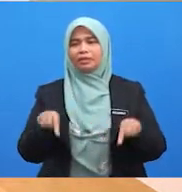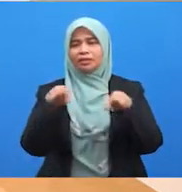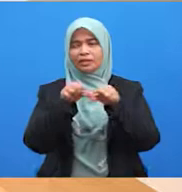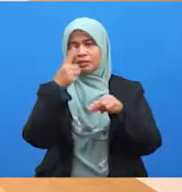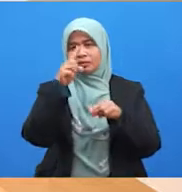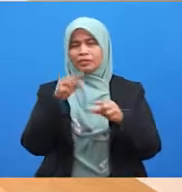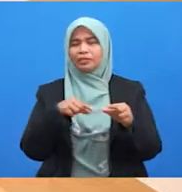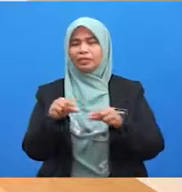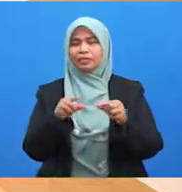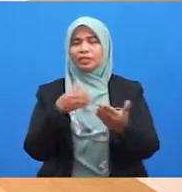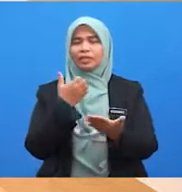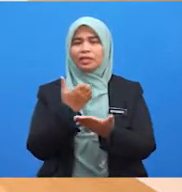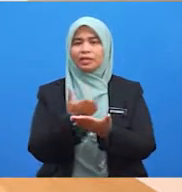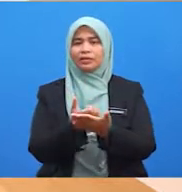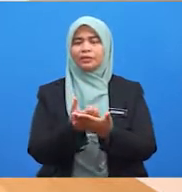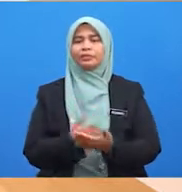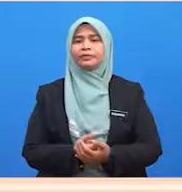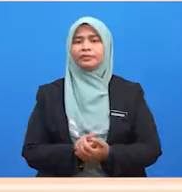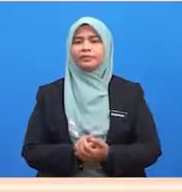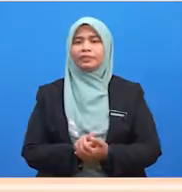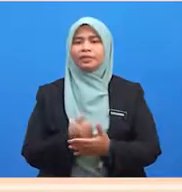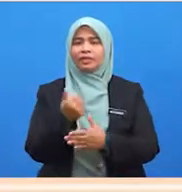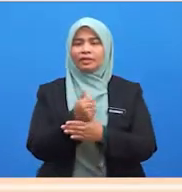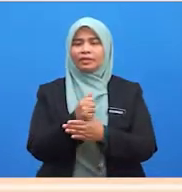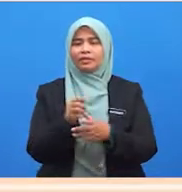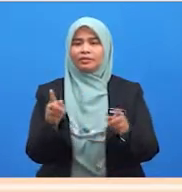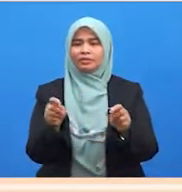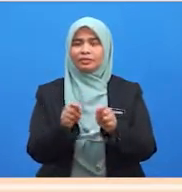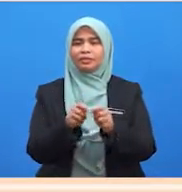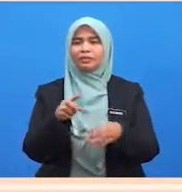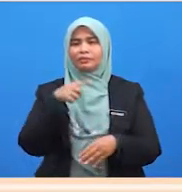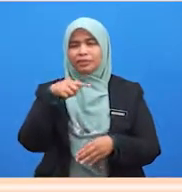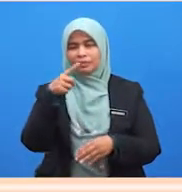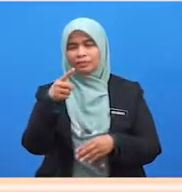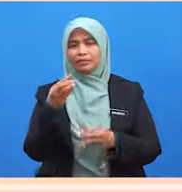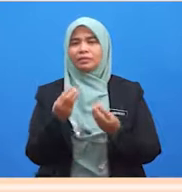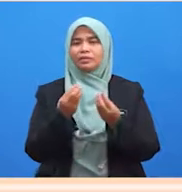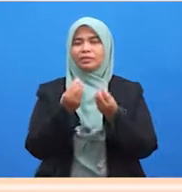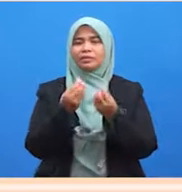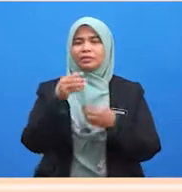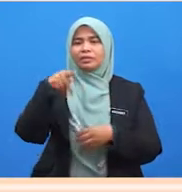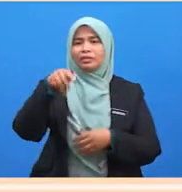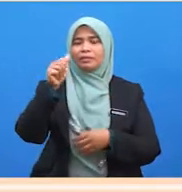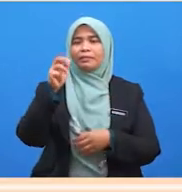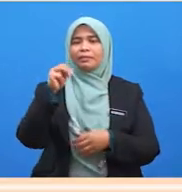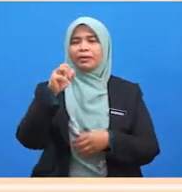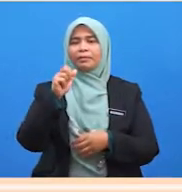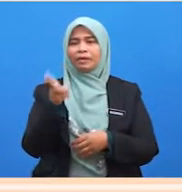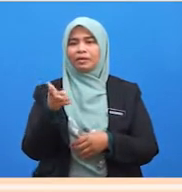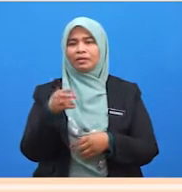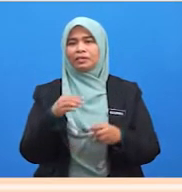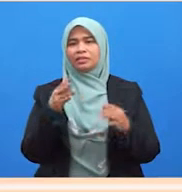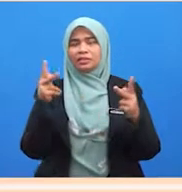di kawasan tersebut. Antaranya seperti berikut. Tanah pamah sesuai untuk